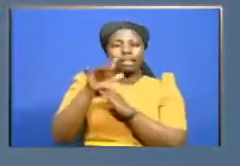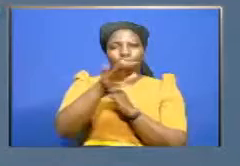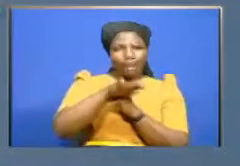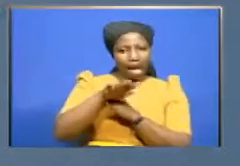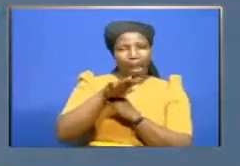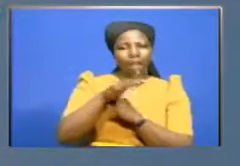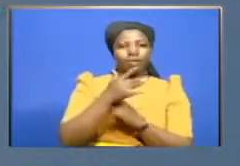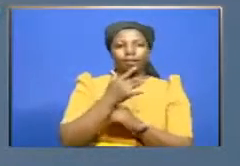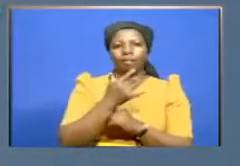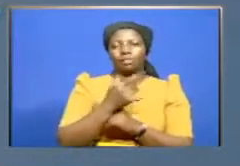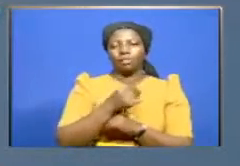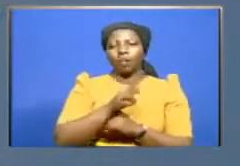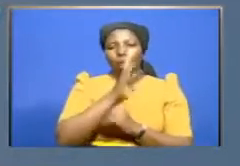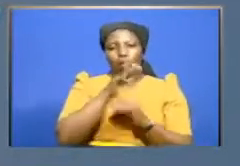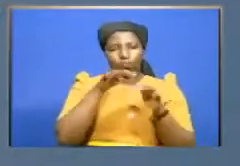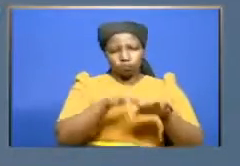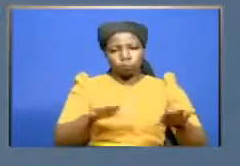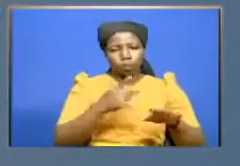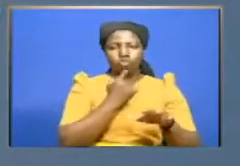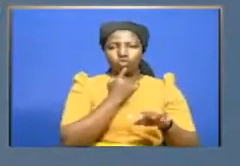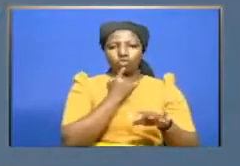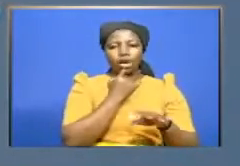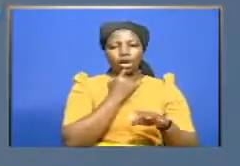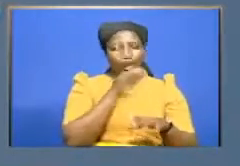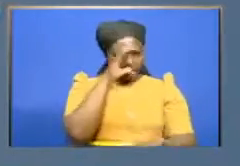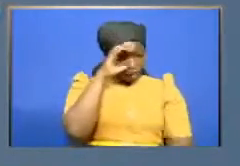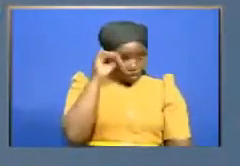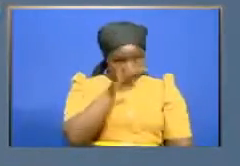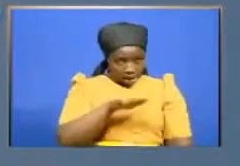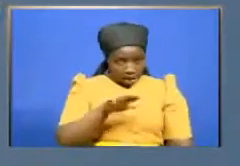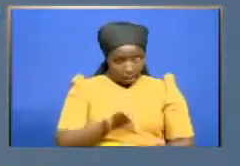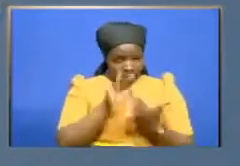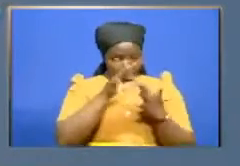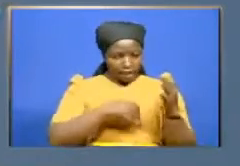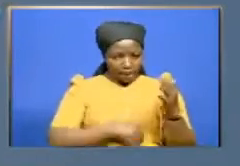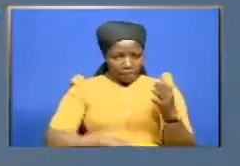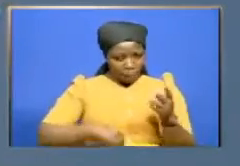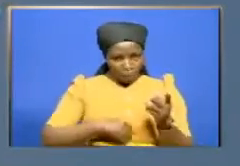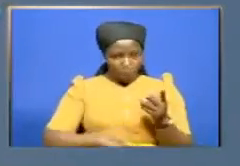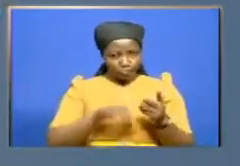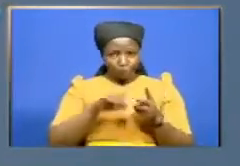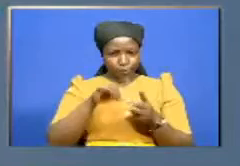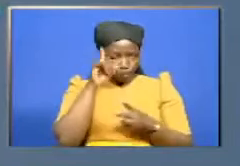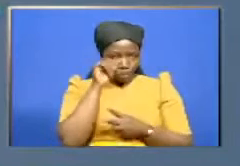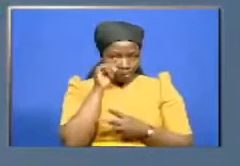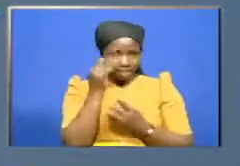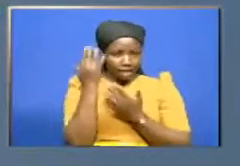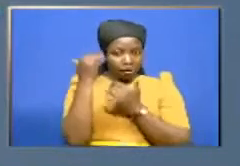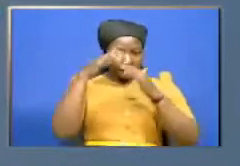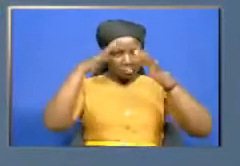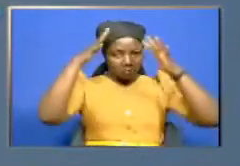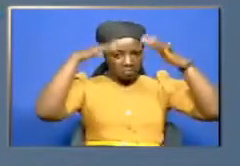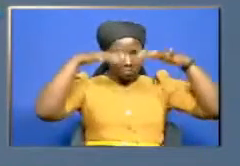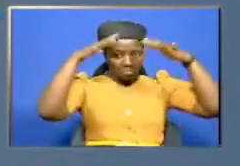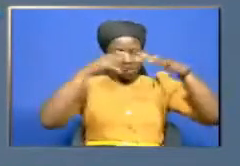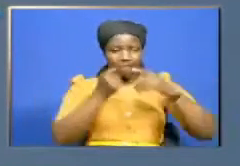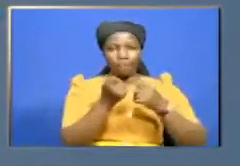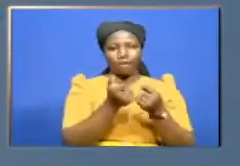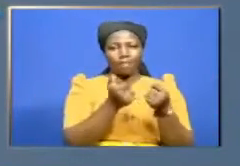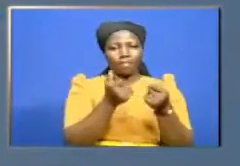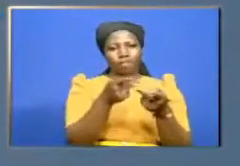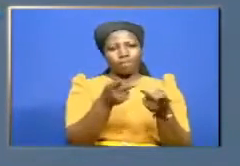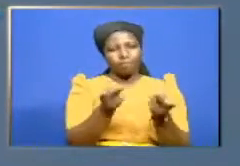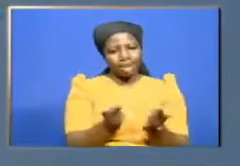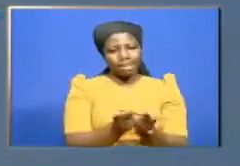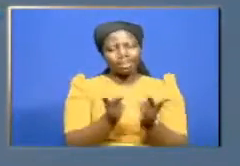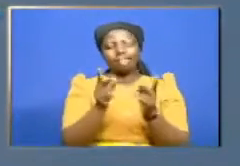ziwa Turkana. Lakini mwambao wa pwani hasa katika maeneo ya Malindi na Mombasa, kunatarajiwa kuwa na rasha za mvua katika sehemu chache na